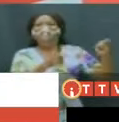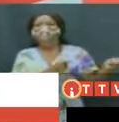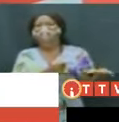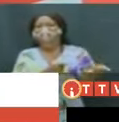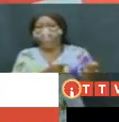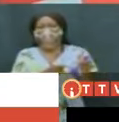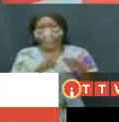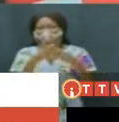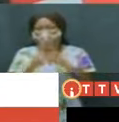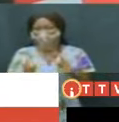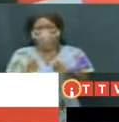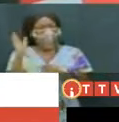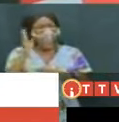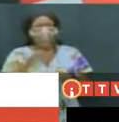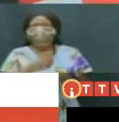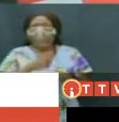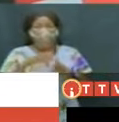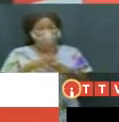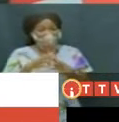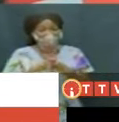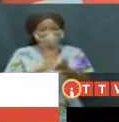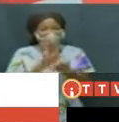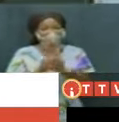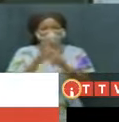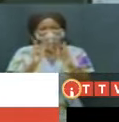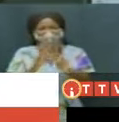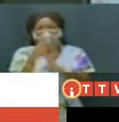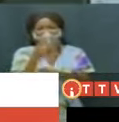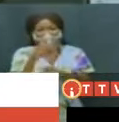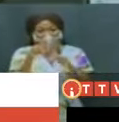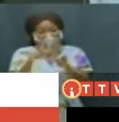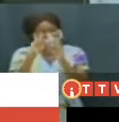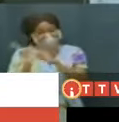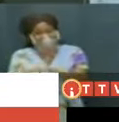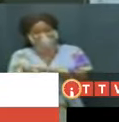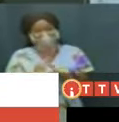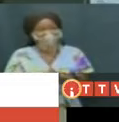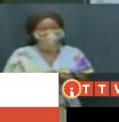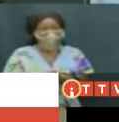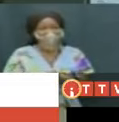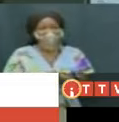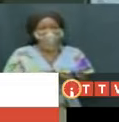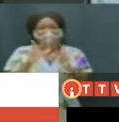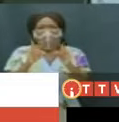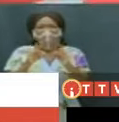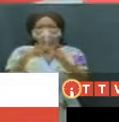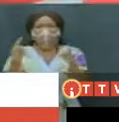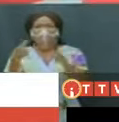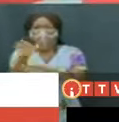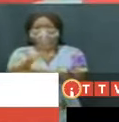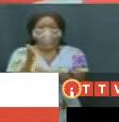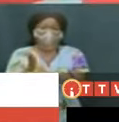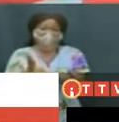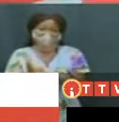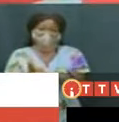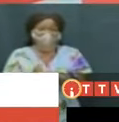oti anthu amene amanena Dr. Chalamila Nkhoma lero kuti atisiya anthu achokachoka m'madera osiyanasiyana kunena ndithu kuti